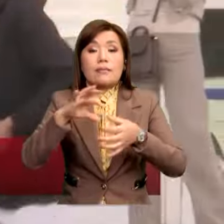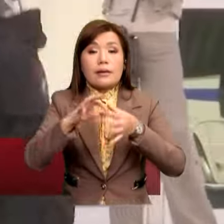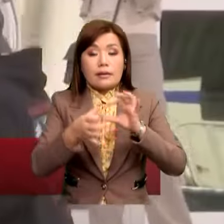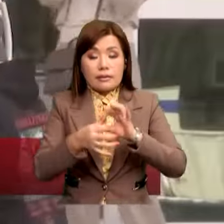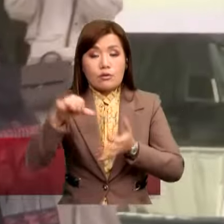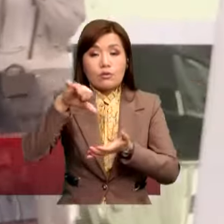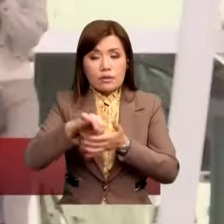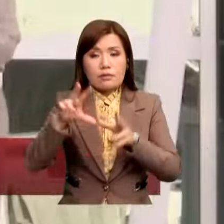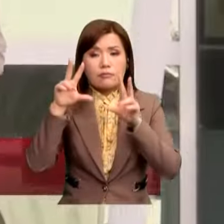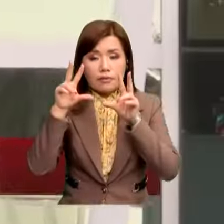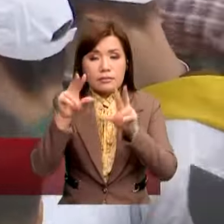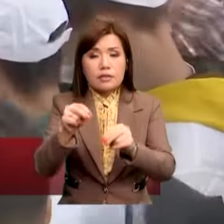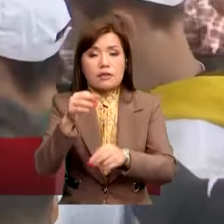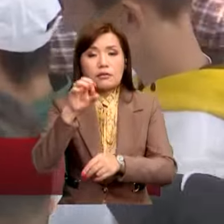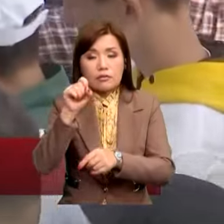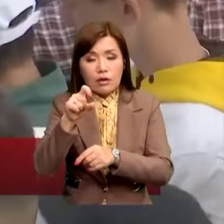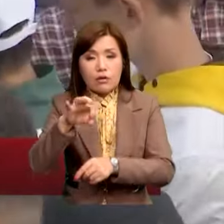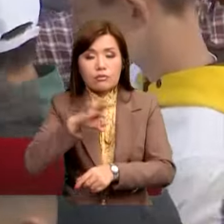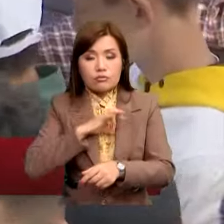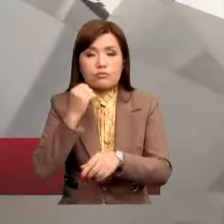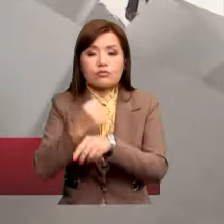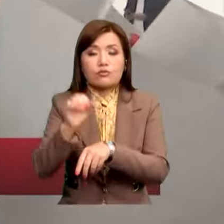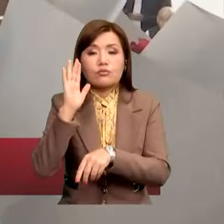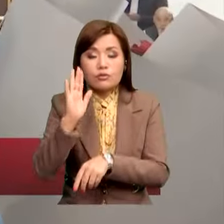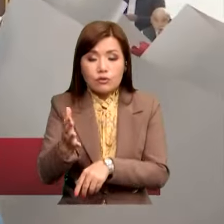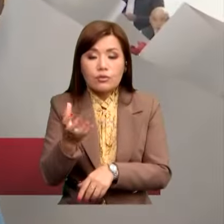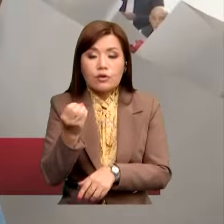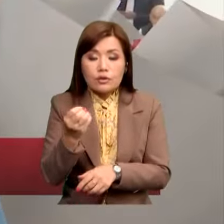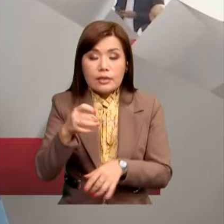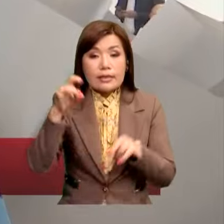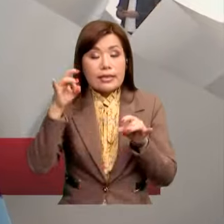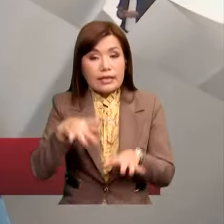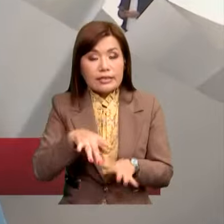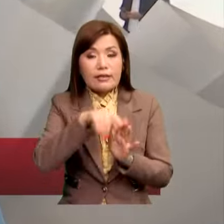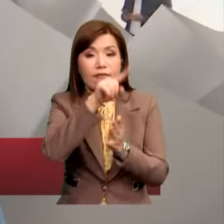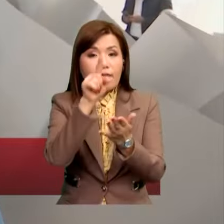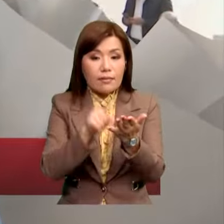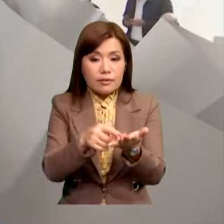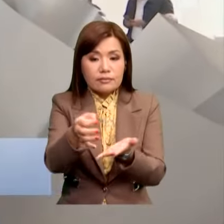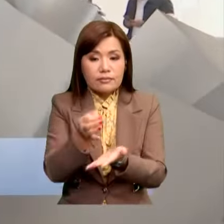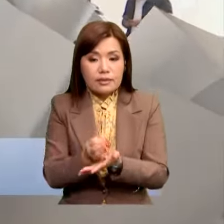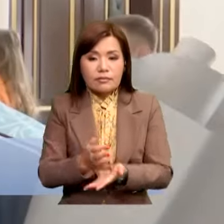Олимпиаде сделает все возможное. Также боксеру пришлось ответить и на неожиданные вопросы.